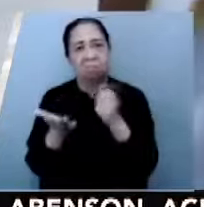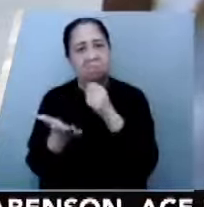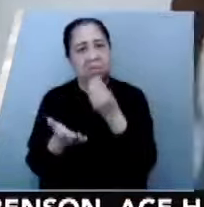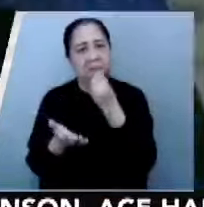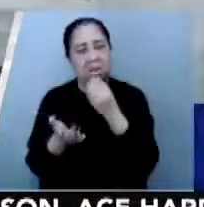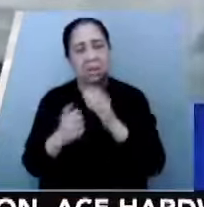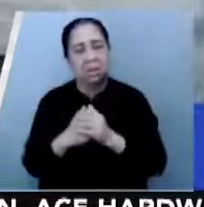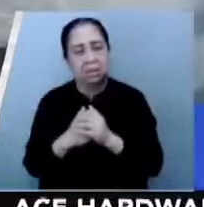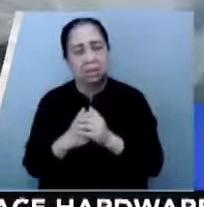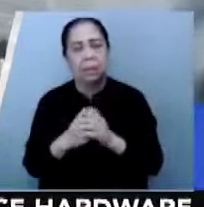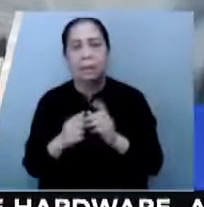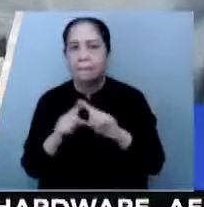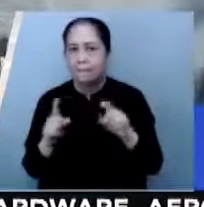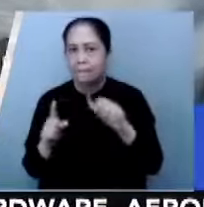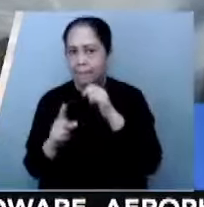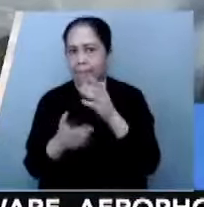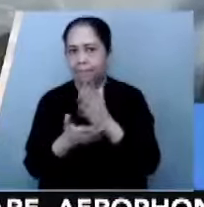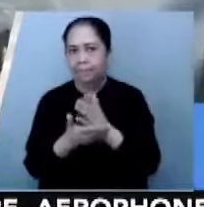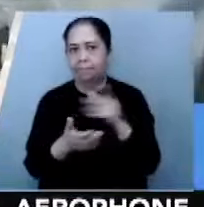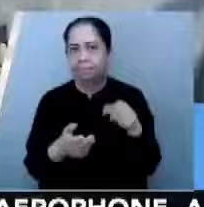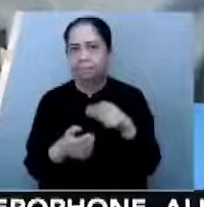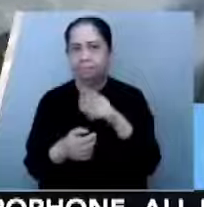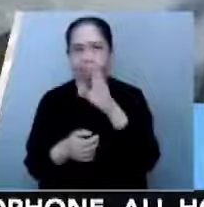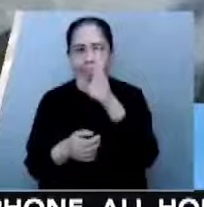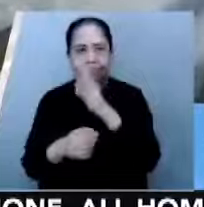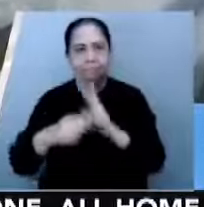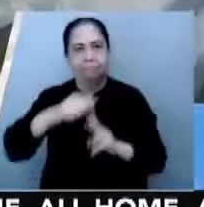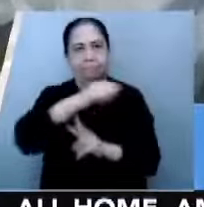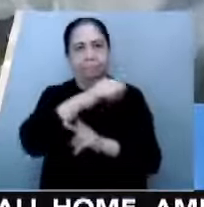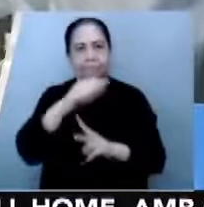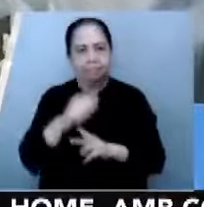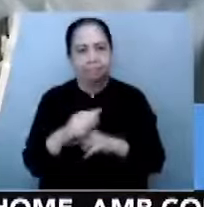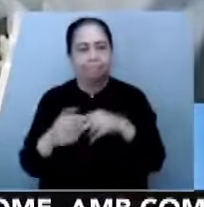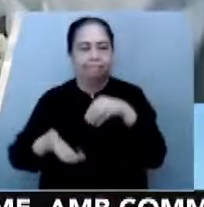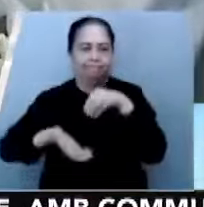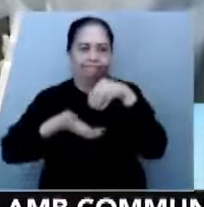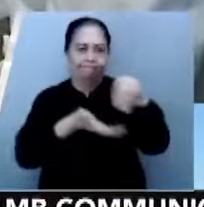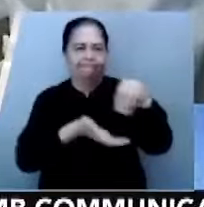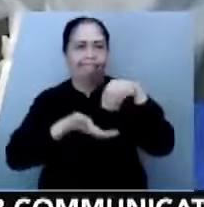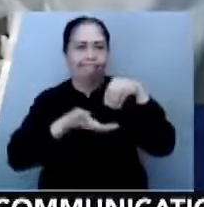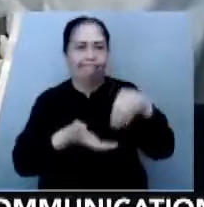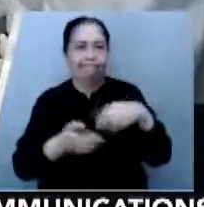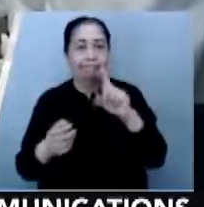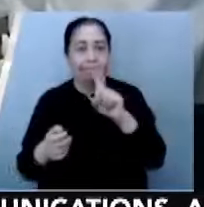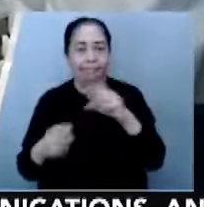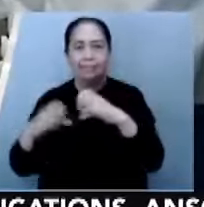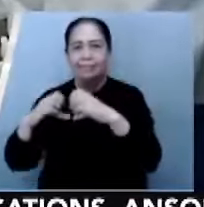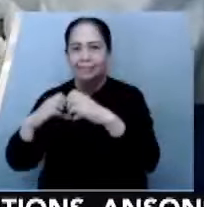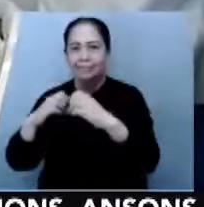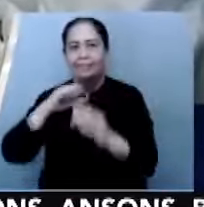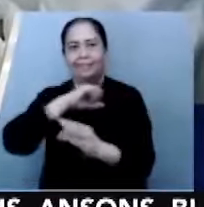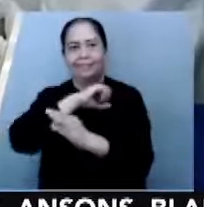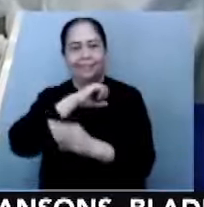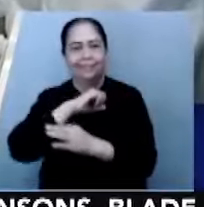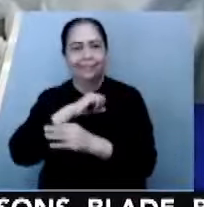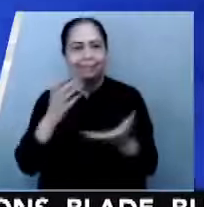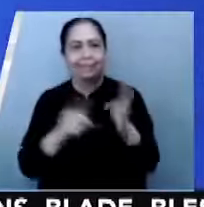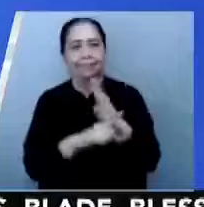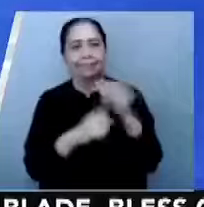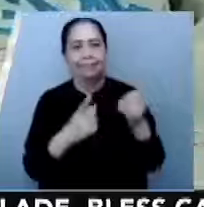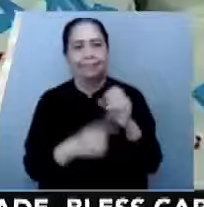naging hadlang ang sirang tulay para personal na maabutan ng tulong ng GMA Kapuso Foundation ang Barangay San